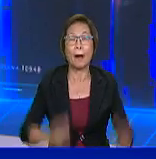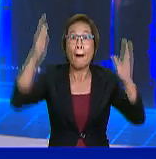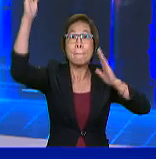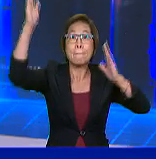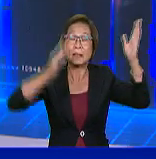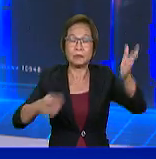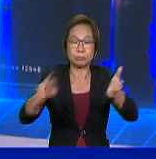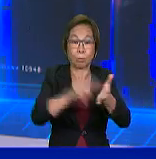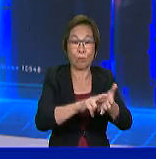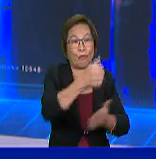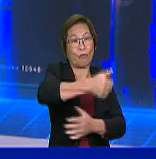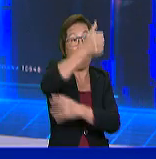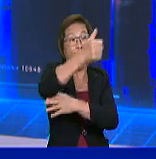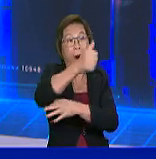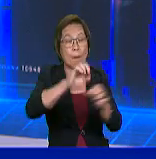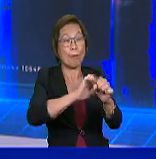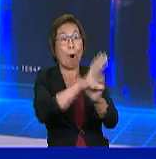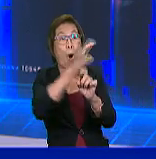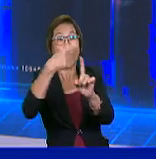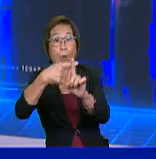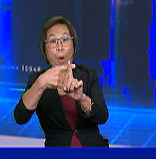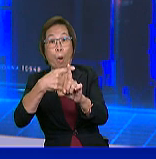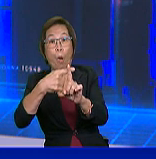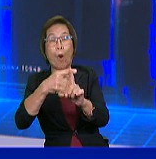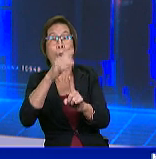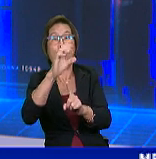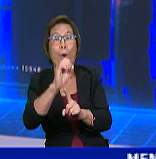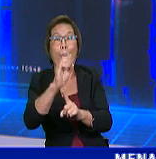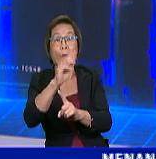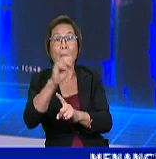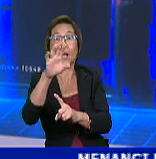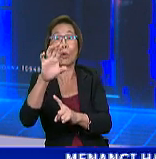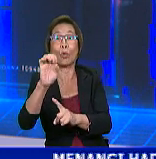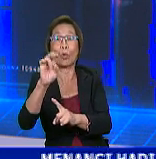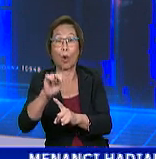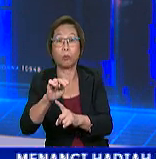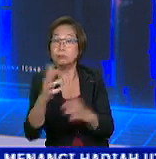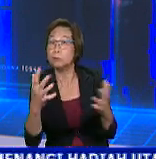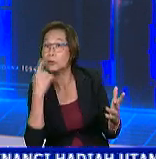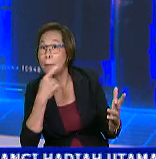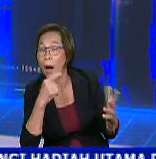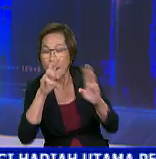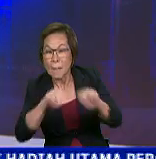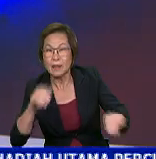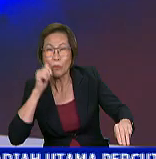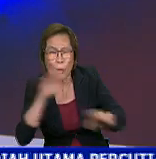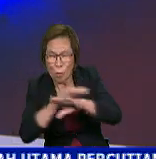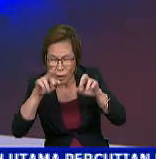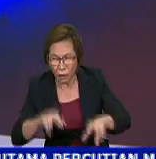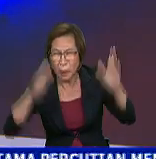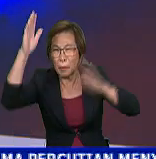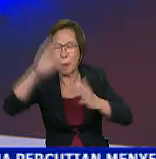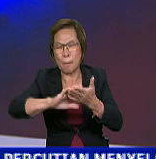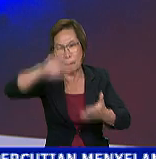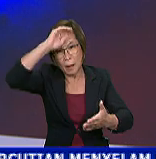Malaysia merekodkan kes pertama positif COVID-19 varian Omicron. Ia membabitkan pelajar perempuan bukan warga negara yang menuntut